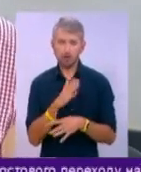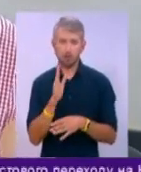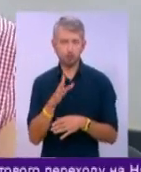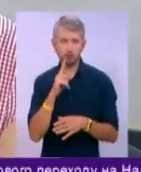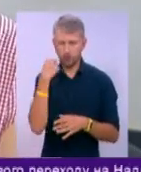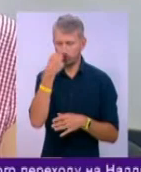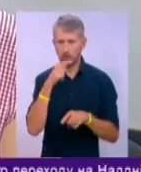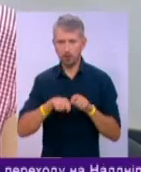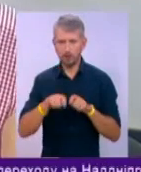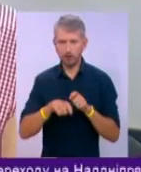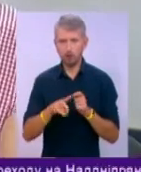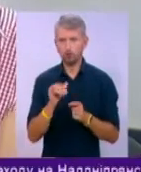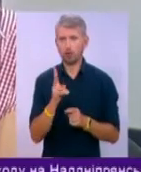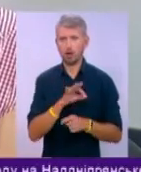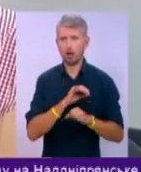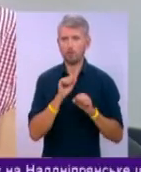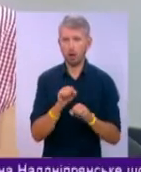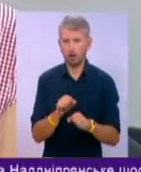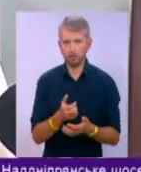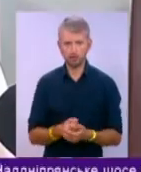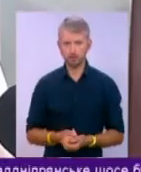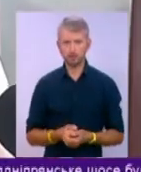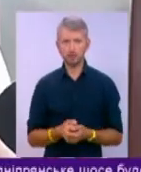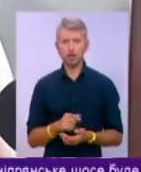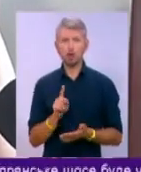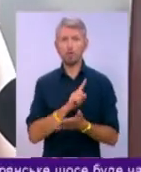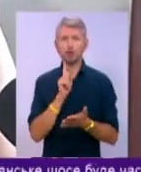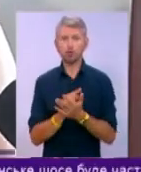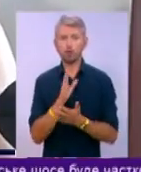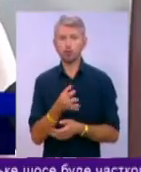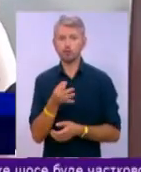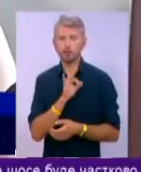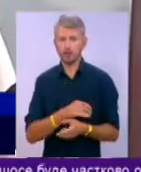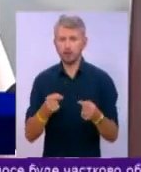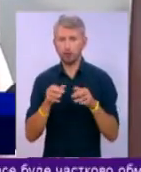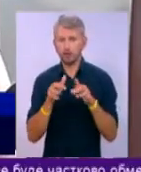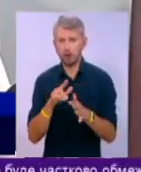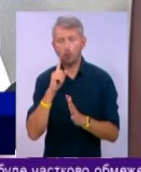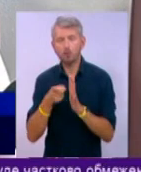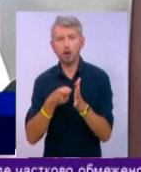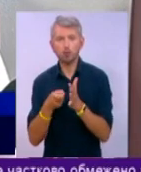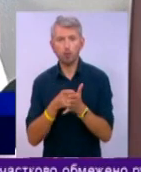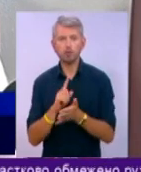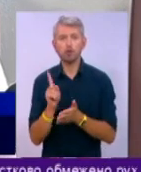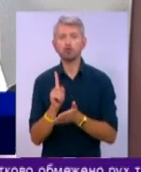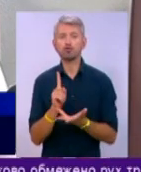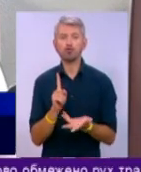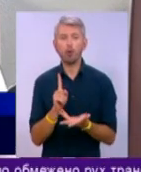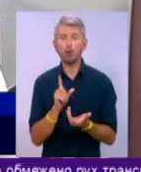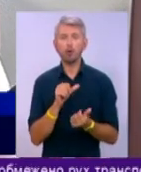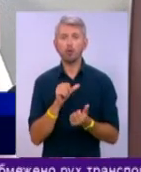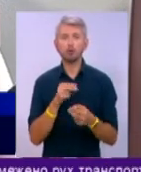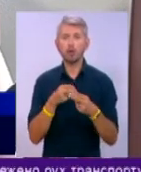буду лично проверять, ну, как адвокат и как защитник. Обов'язково буду вживати відповідних заходів, з'ясовувати, що ж